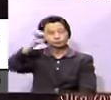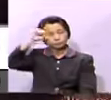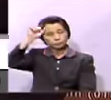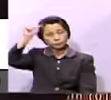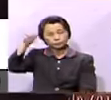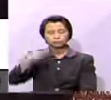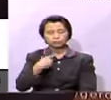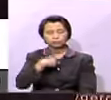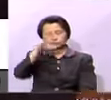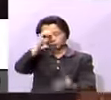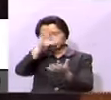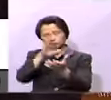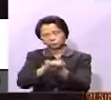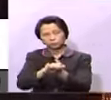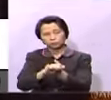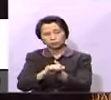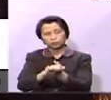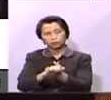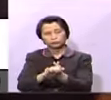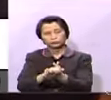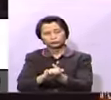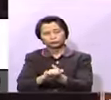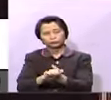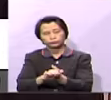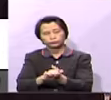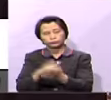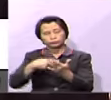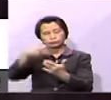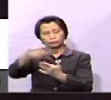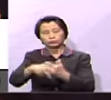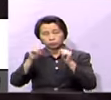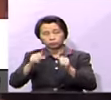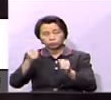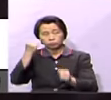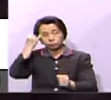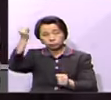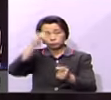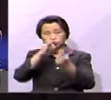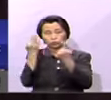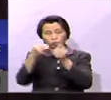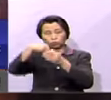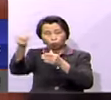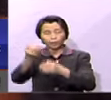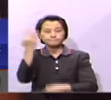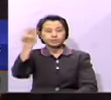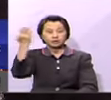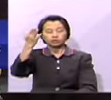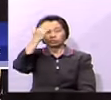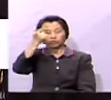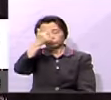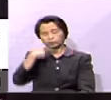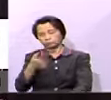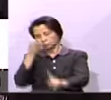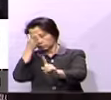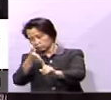sangat yakin dan percaya fenomena subuh adalah sesuatu yang boleh dan mampu mencetus fenomena lebih luar biasa kerana apa? Kita mensasarkan